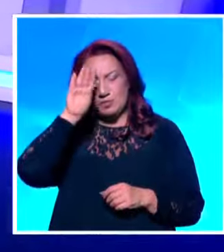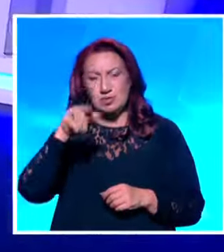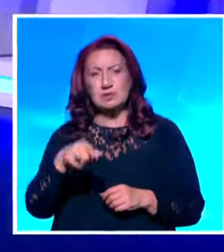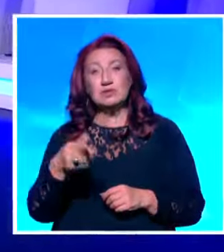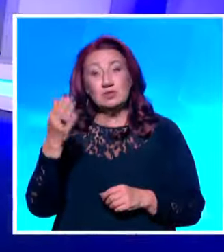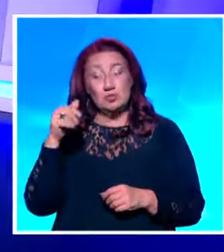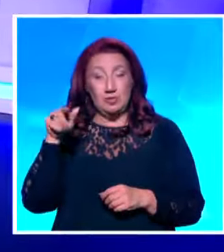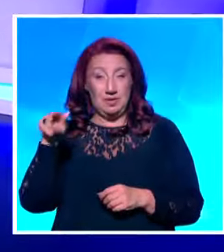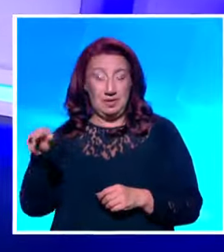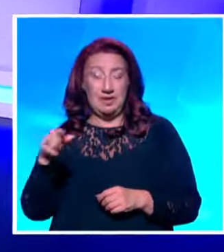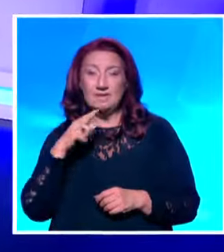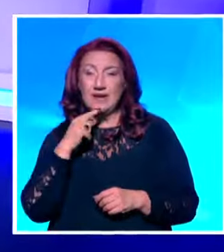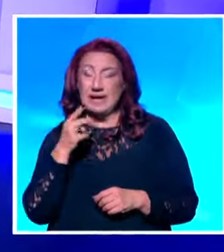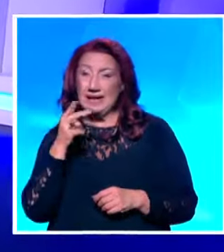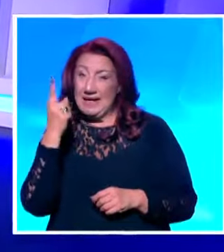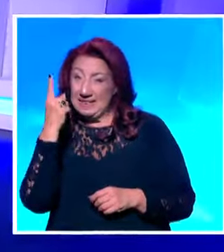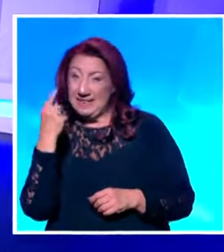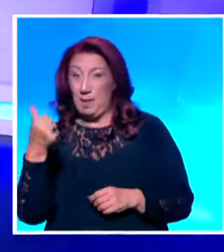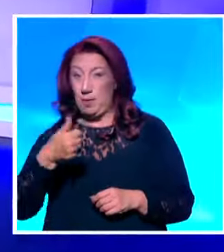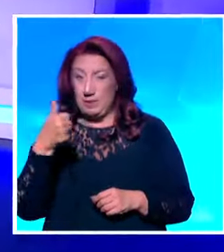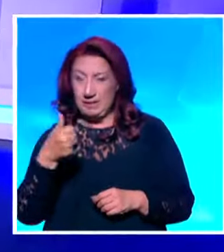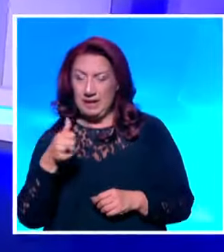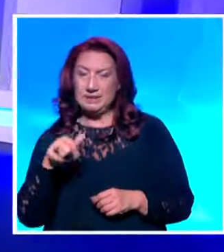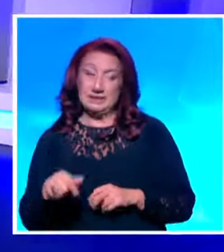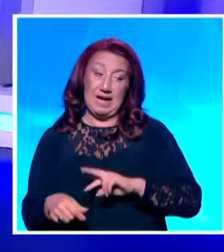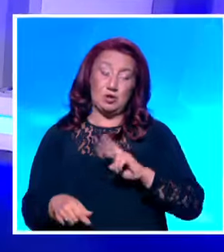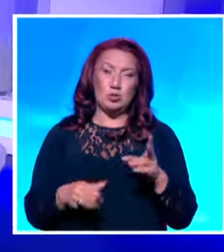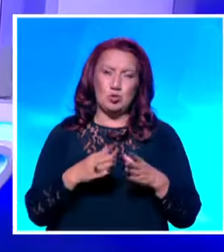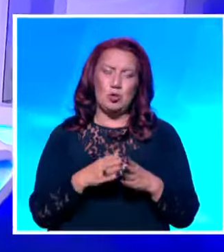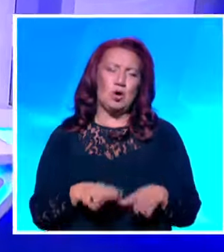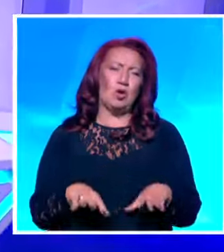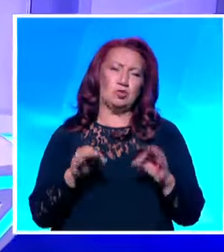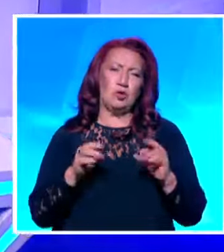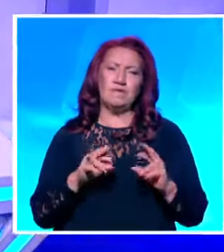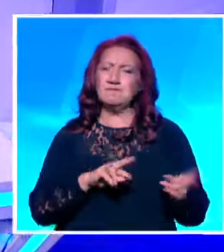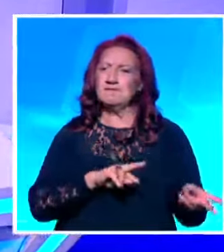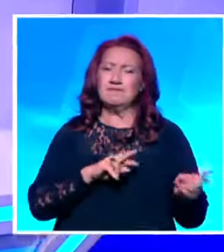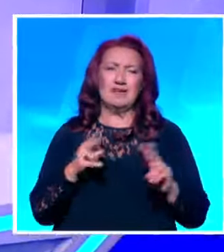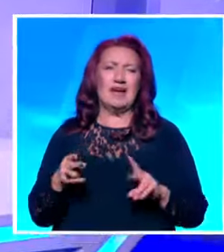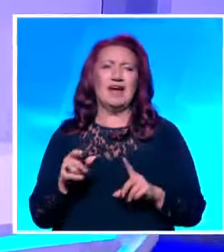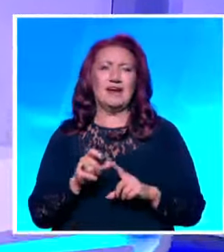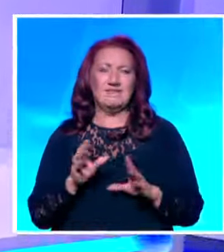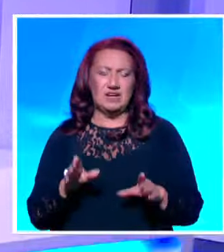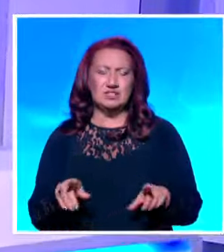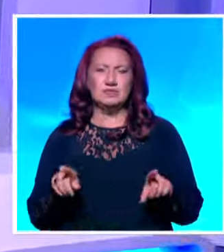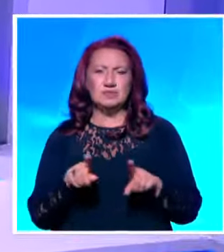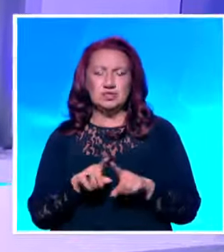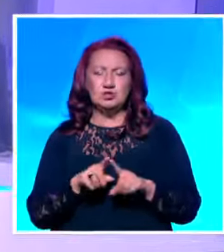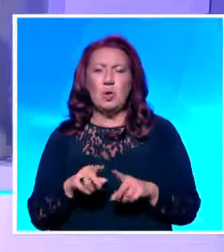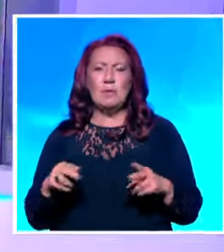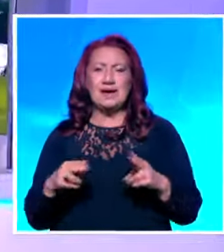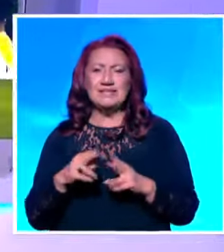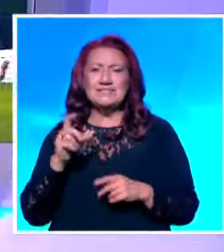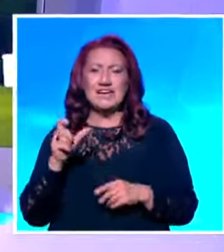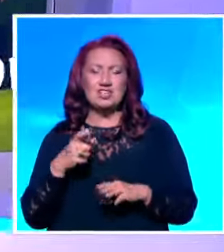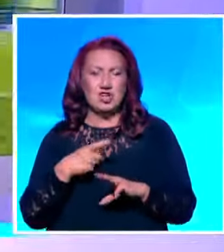но сега той е готов за реванш. Този матч е пряко в ефира на BTV Action от 22 часа. По същото време по ринг ще играят Пари Сен Жермен и Жирона. Ние